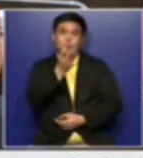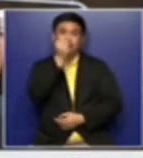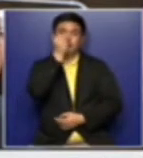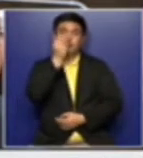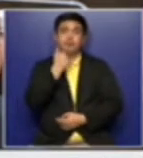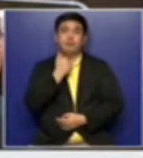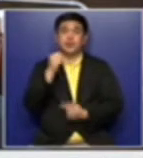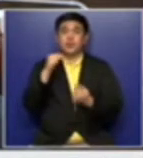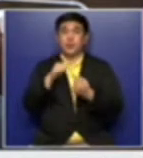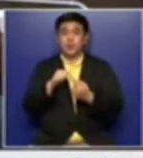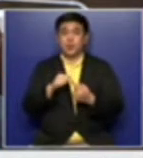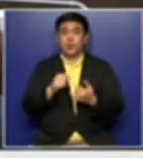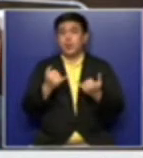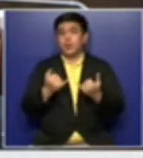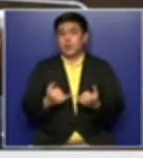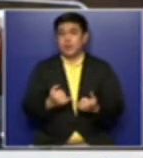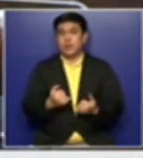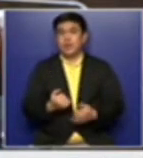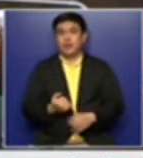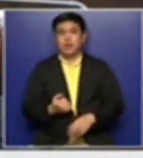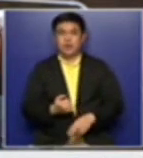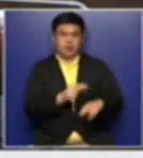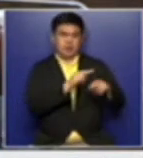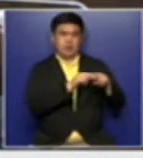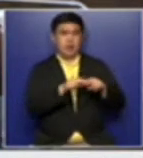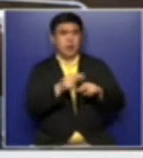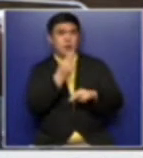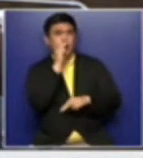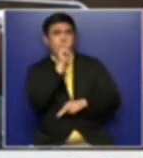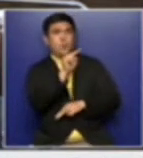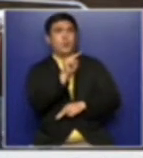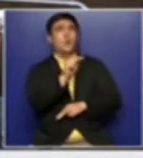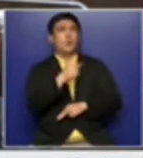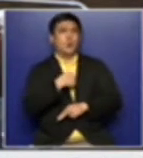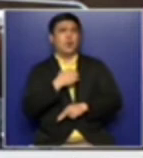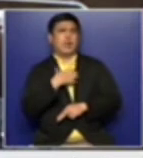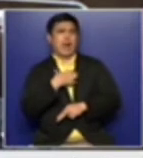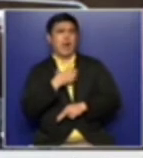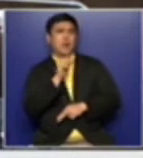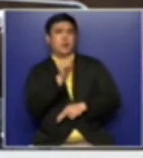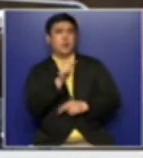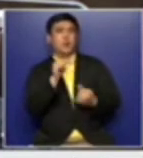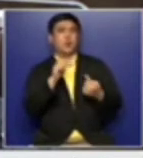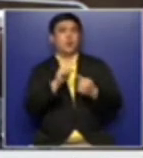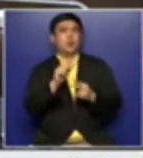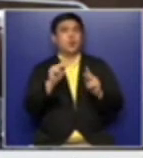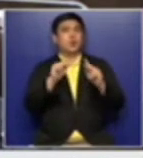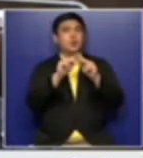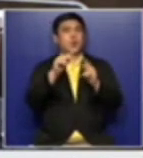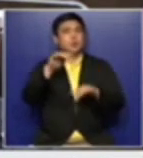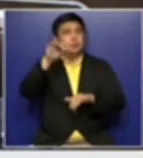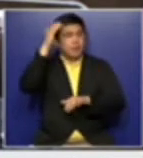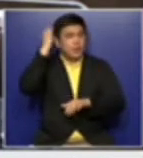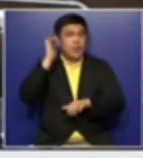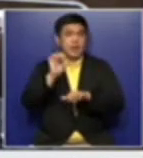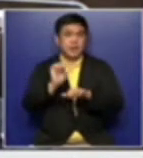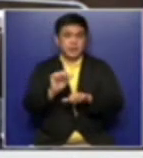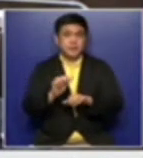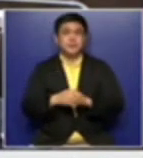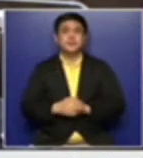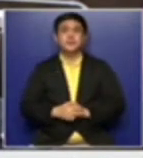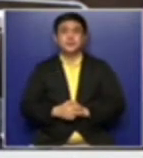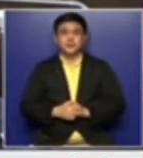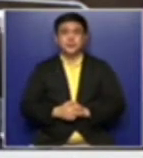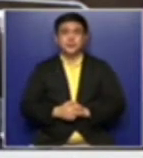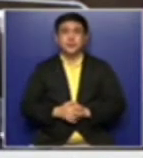ทั้งบนเวทีนี้มีท่านคนเดียวแล้วเผอิญโชคดีของผมที่ผมจะอภิปรายกระทรวงมหาดไทยด้วยนะครับเรียนงี้ครับขออนุญา